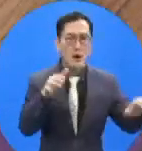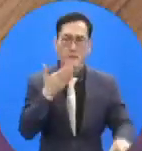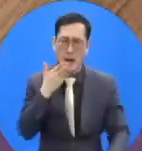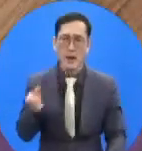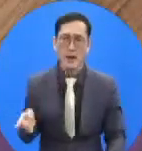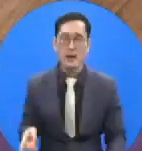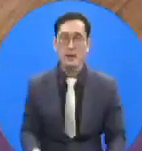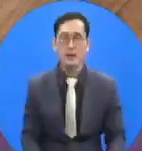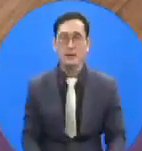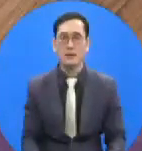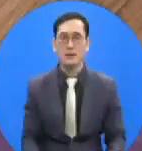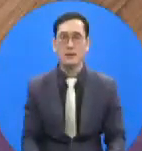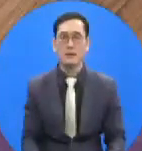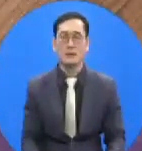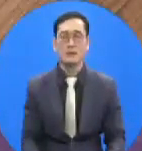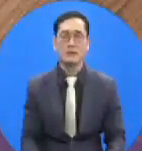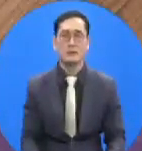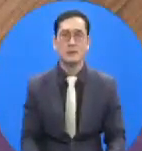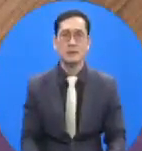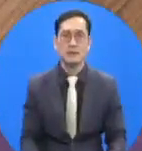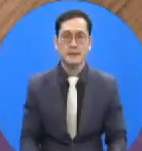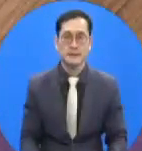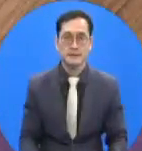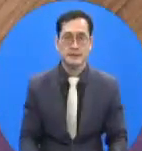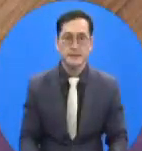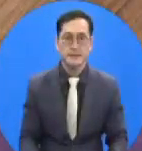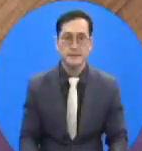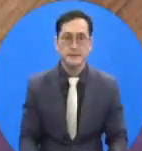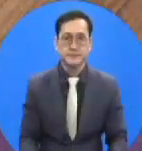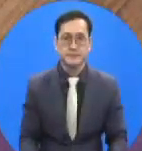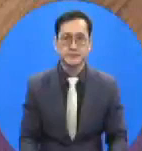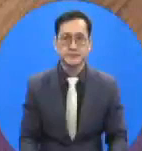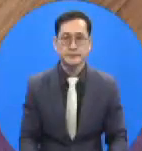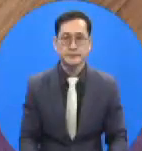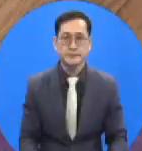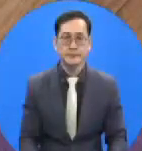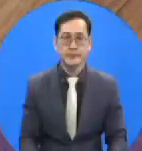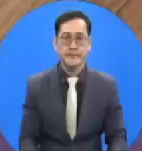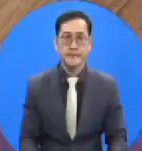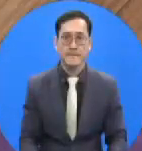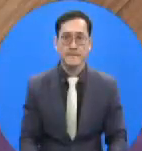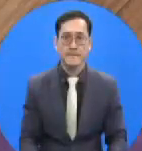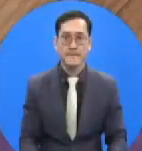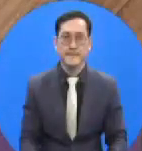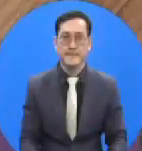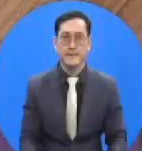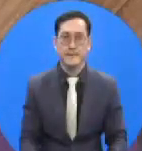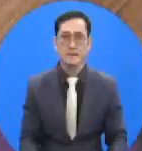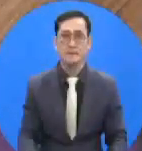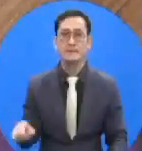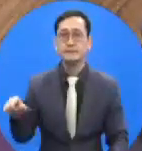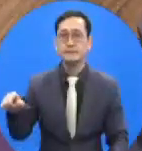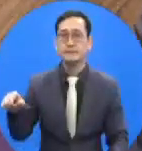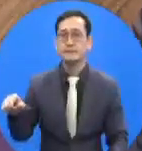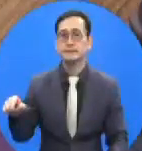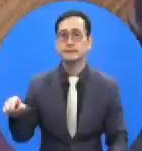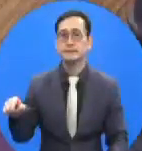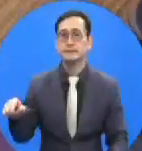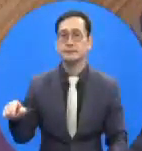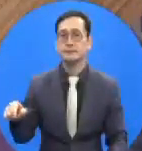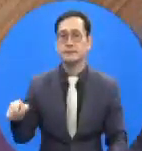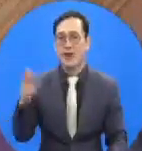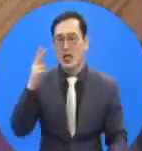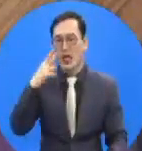이런 판단이 되고요. 그래서 이런 부분은 글쎄 이 학생 같은 경우에 뭐 어리긴 하지만 이게 어떻게 보면 미필적 고의에